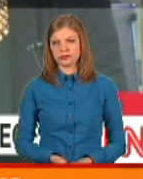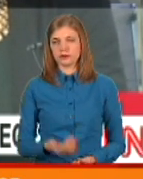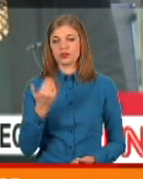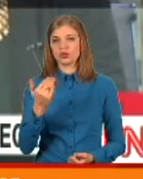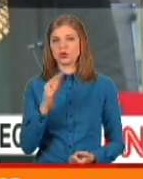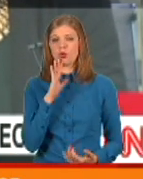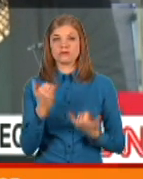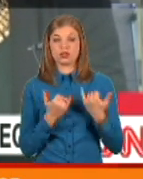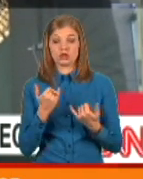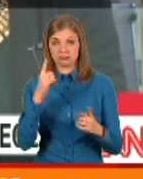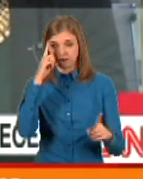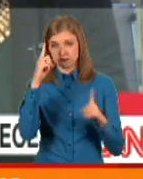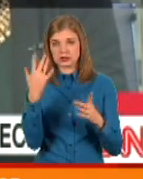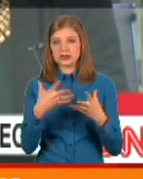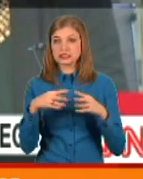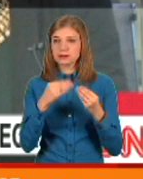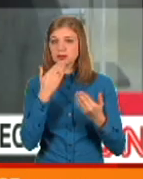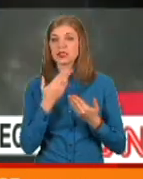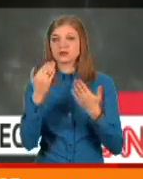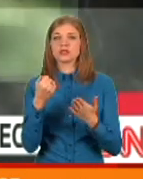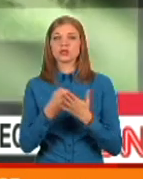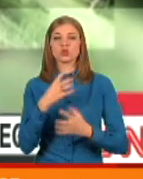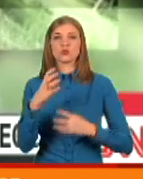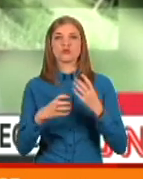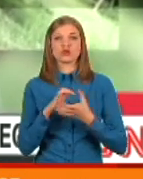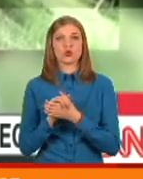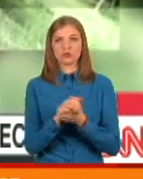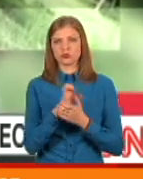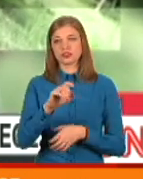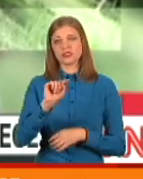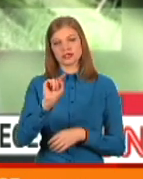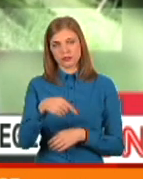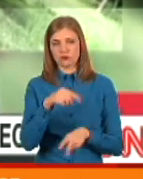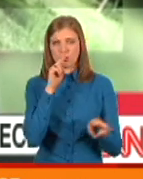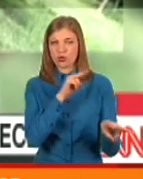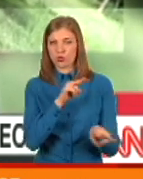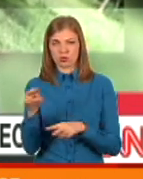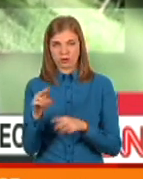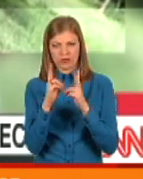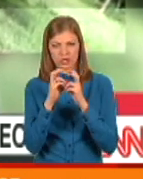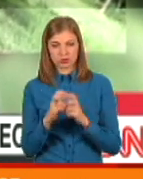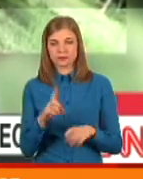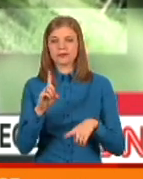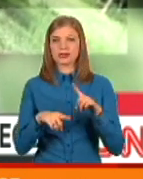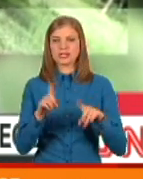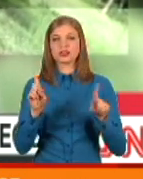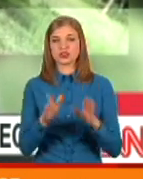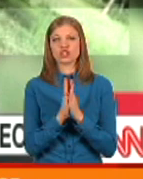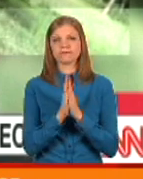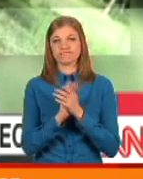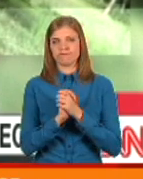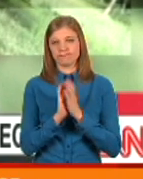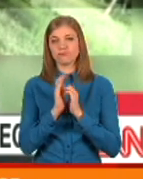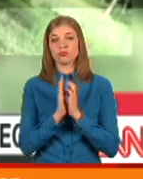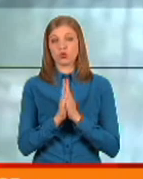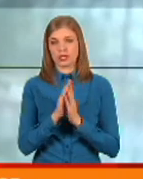Його наречена шокована, його сім'я звертається до міжнародної спільноти з вимогою контролювати розслідування. Рідні також попросили